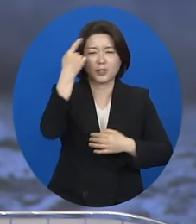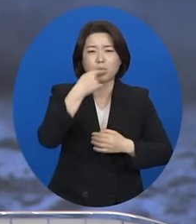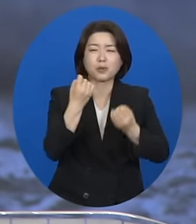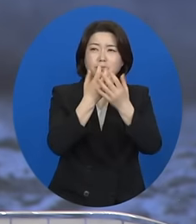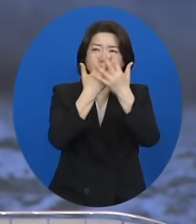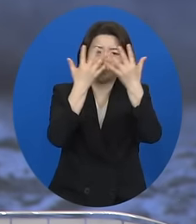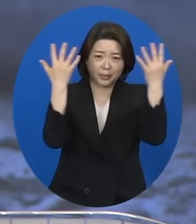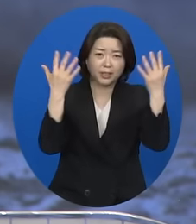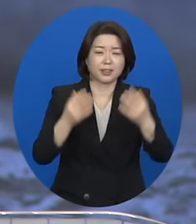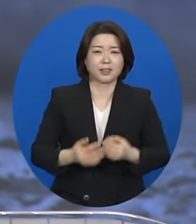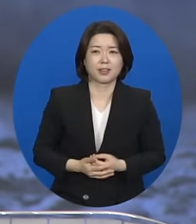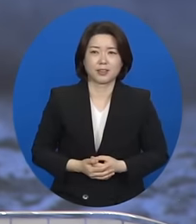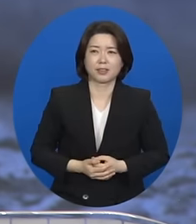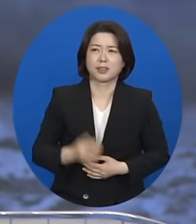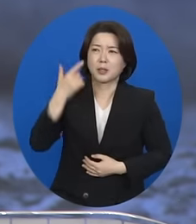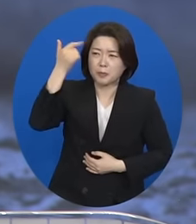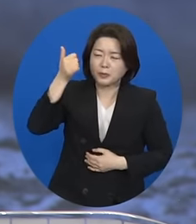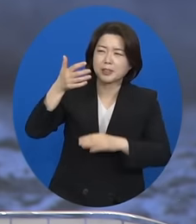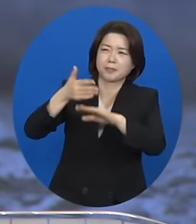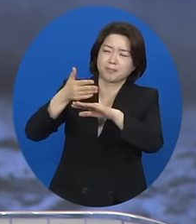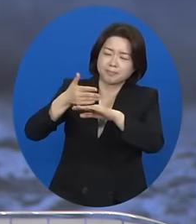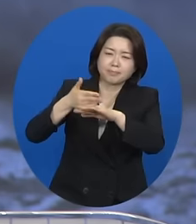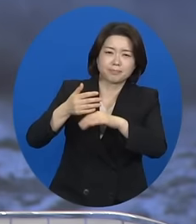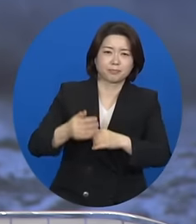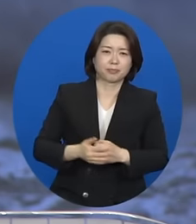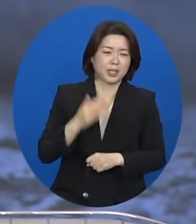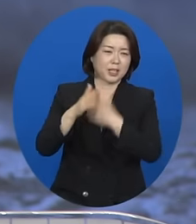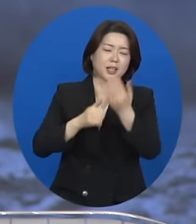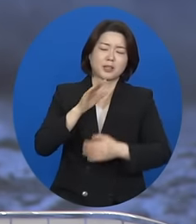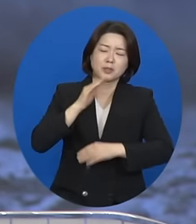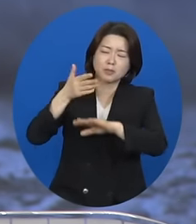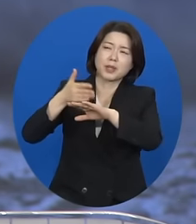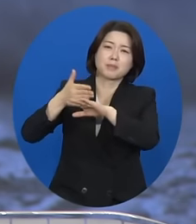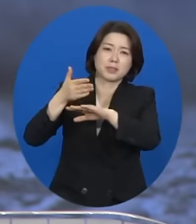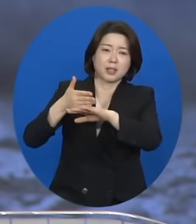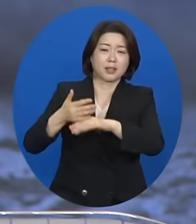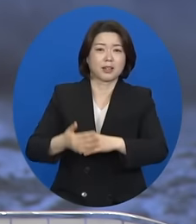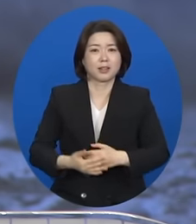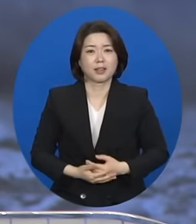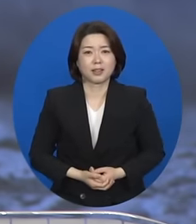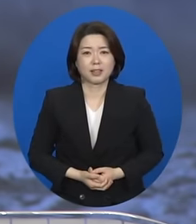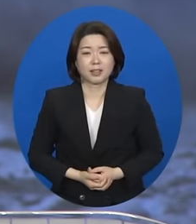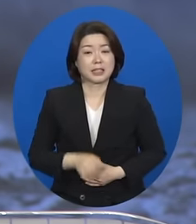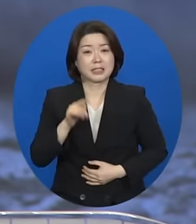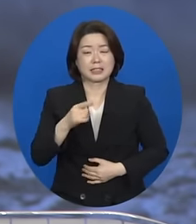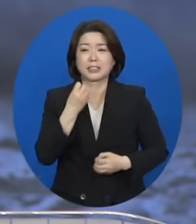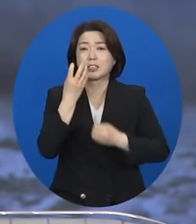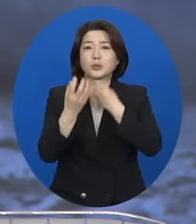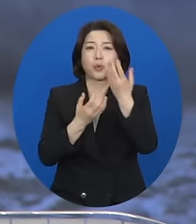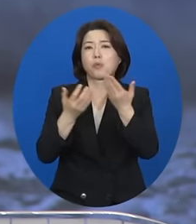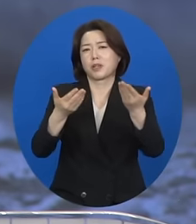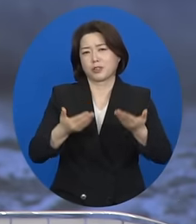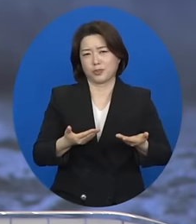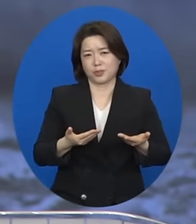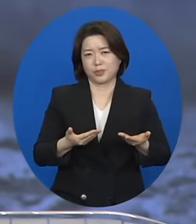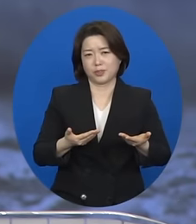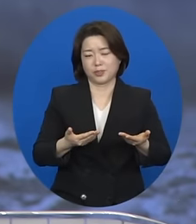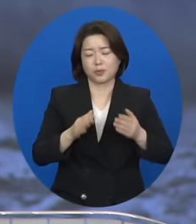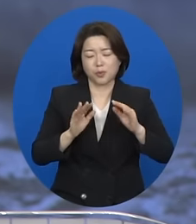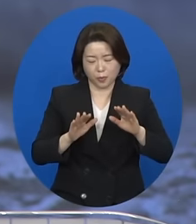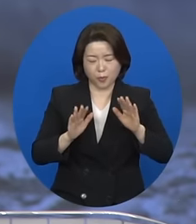목사님 감사합니다 하나님께 너무 감사합니다 그 고백을 하시는 것을